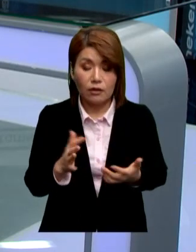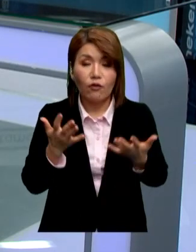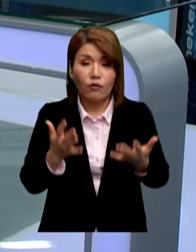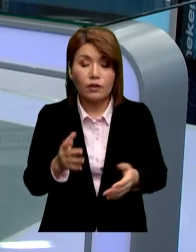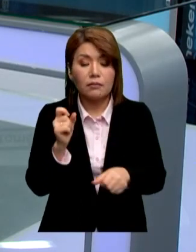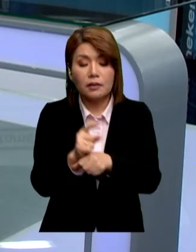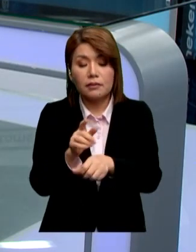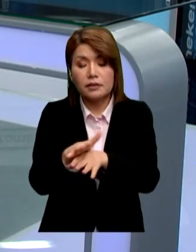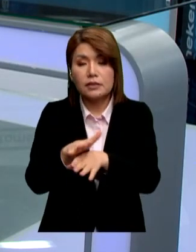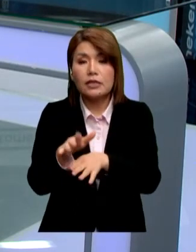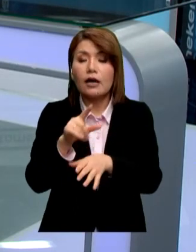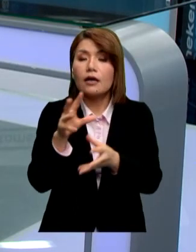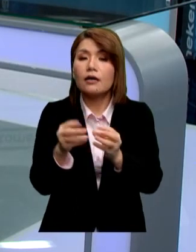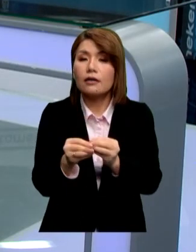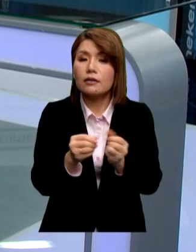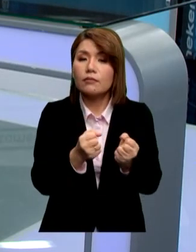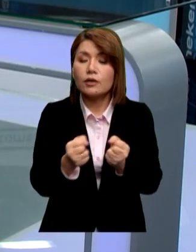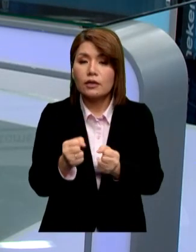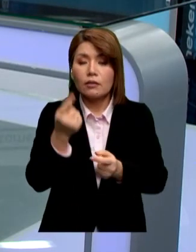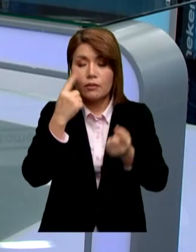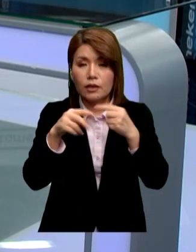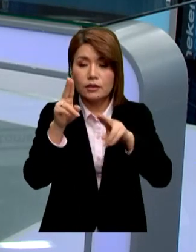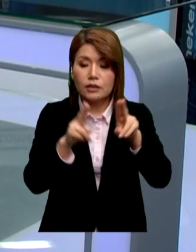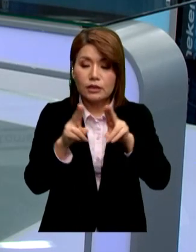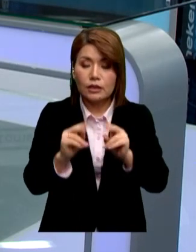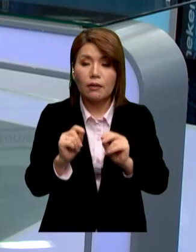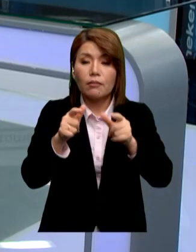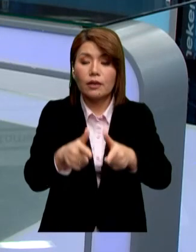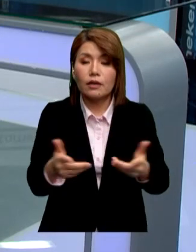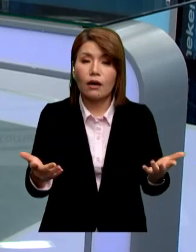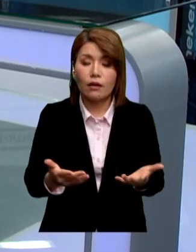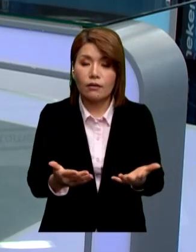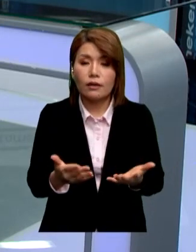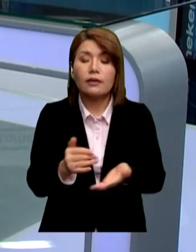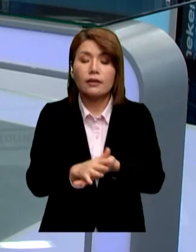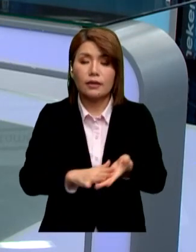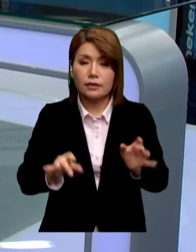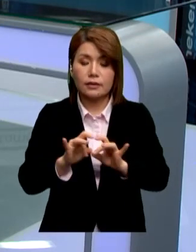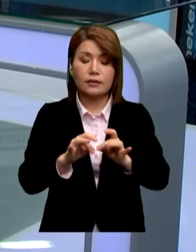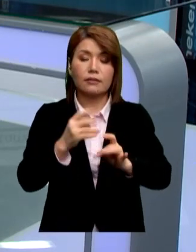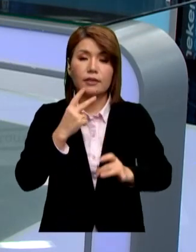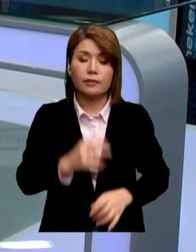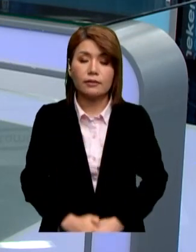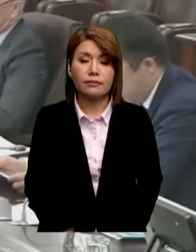главы правительства? Никакой метод сдерживания продовольственной инфляции предлагают в Кабмине? Об этом Фариза Балатбек.